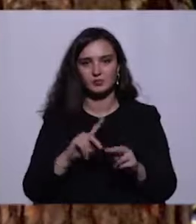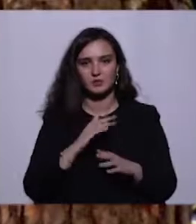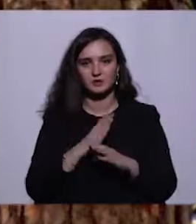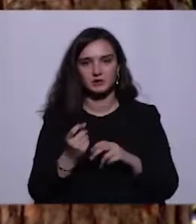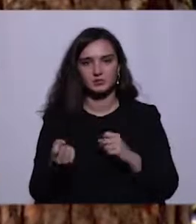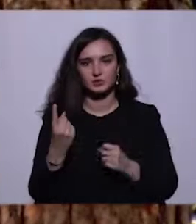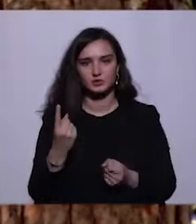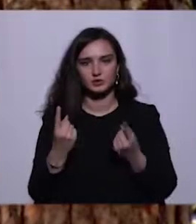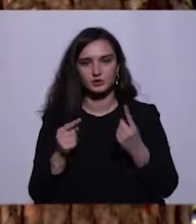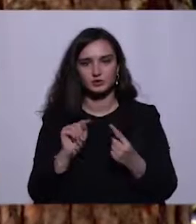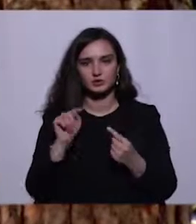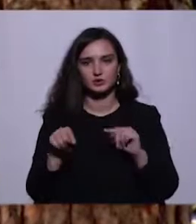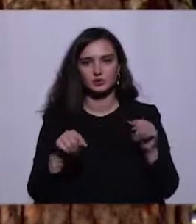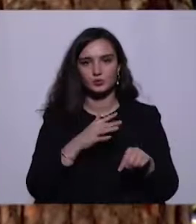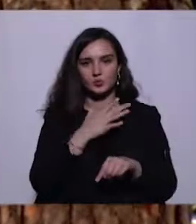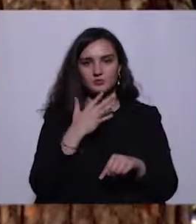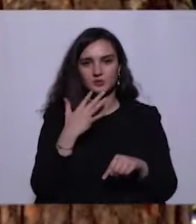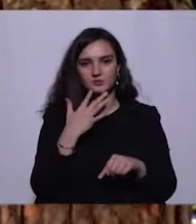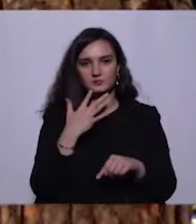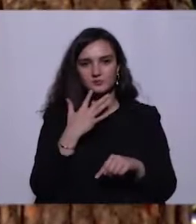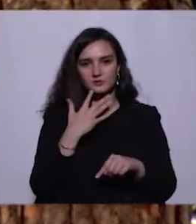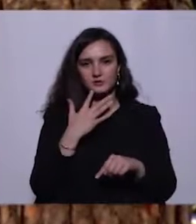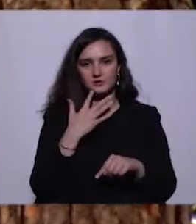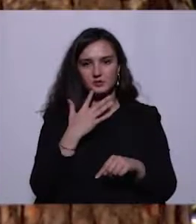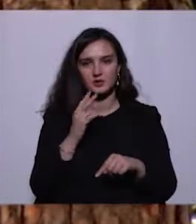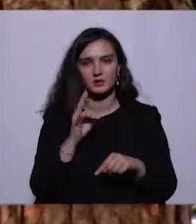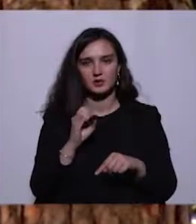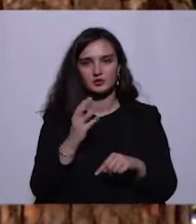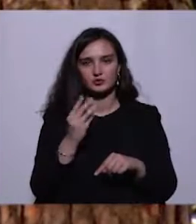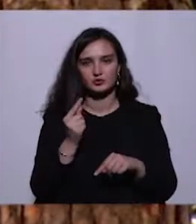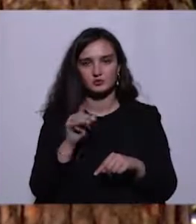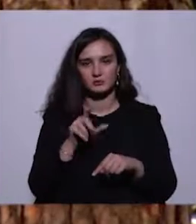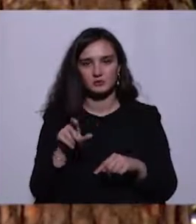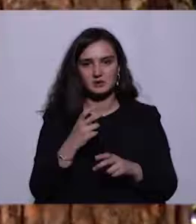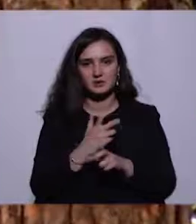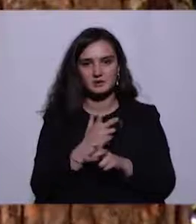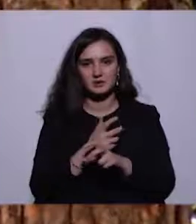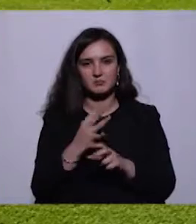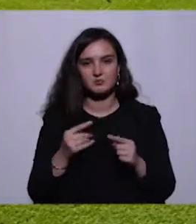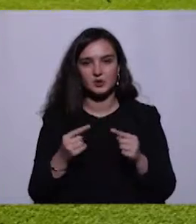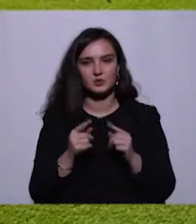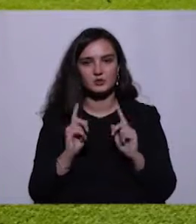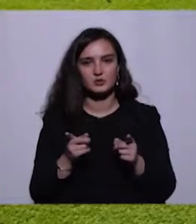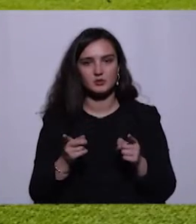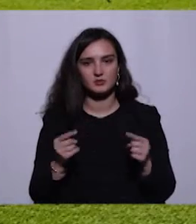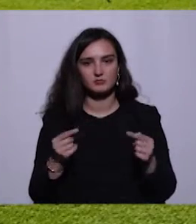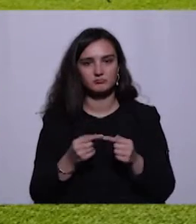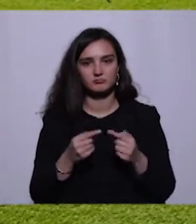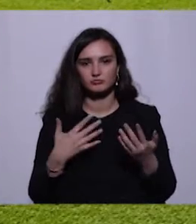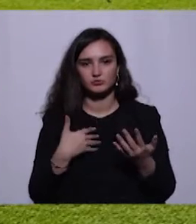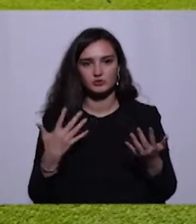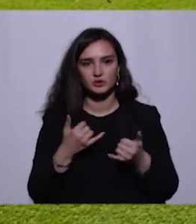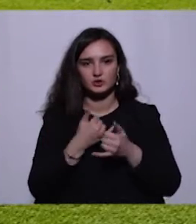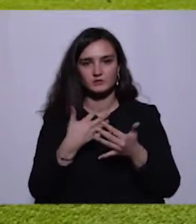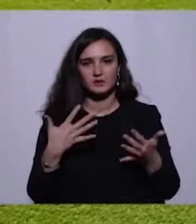არის აღმოჩენილი შიგნით უამრავი ნაშთები ადამიანის ძვლებისა. მაგრამ დაზუსტებით მაინც ჩვენ